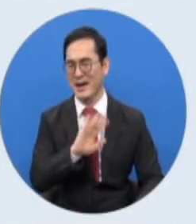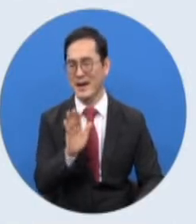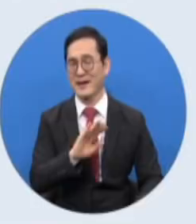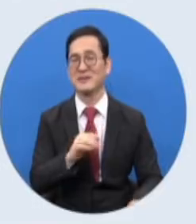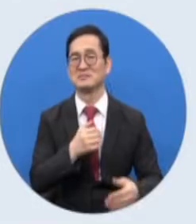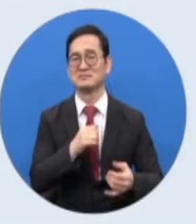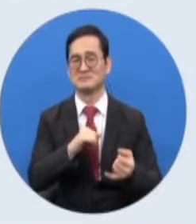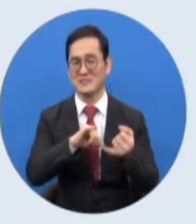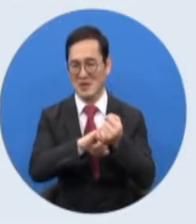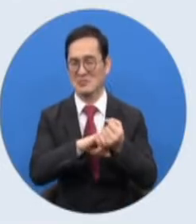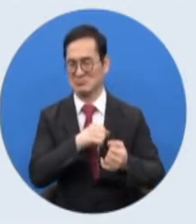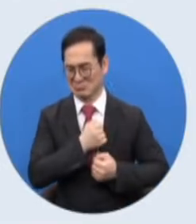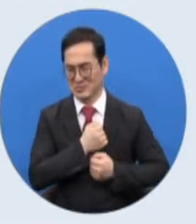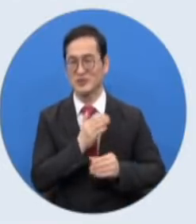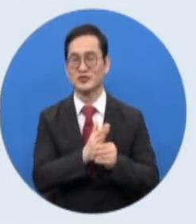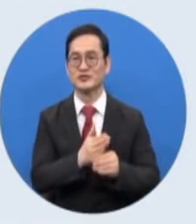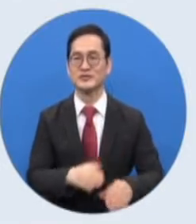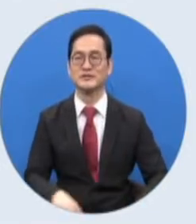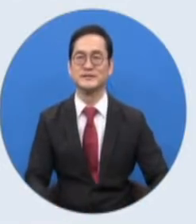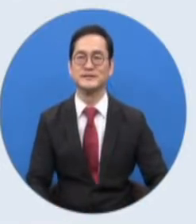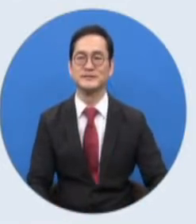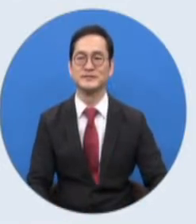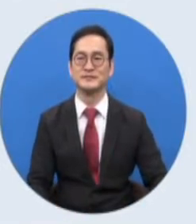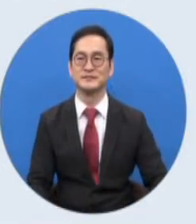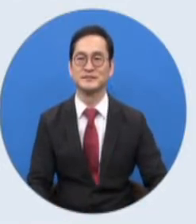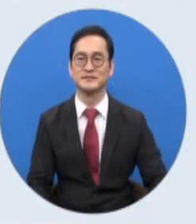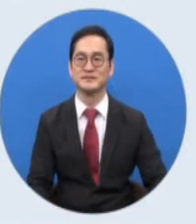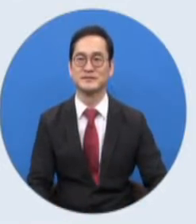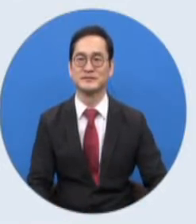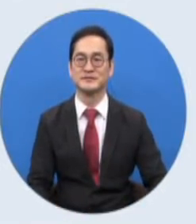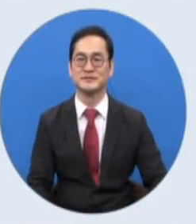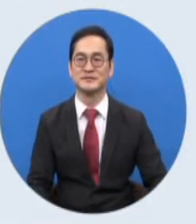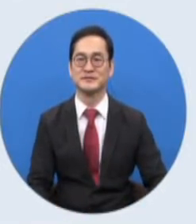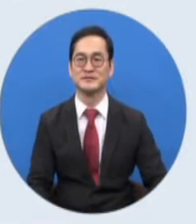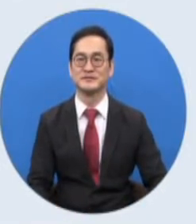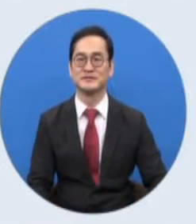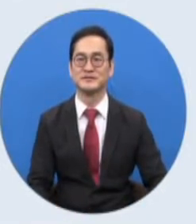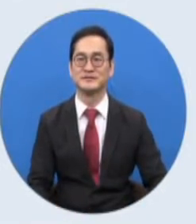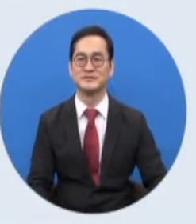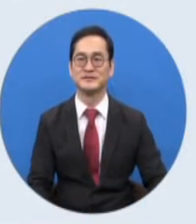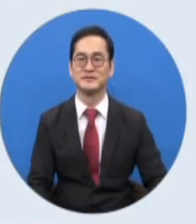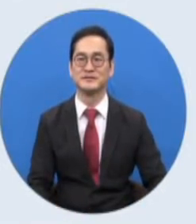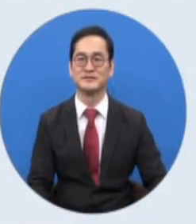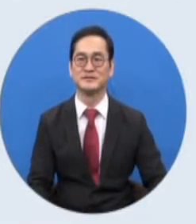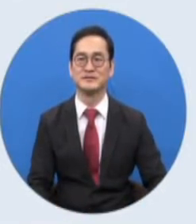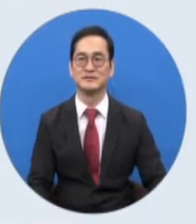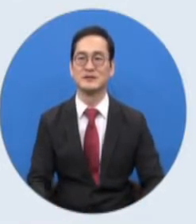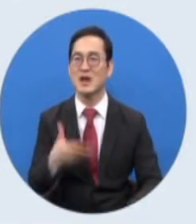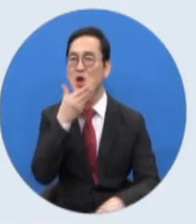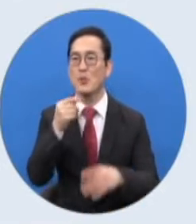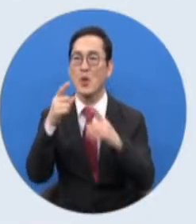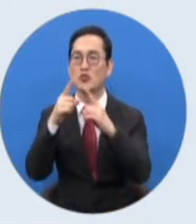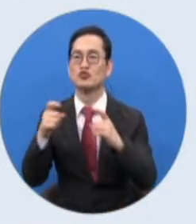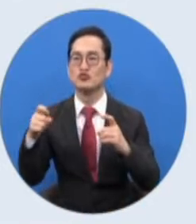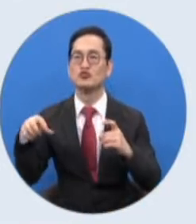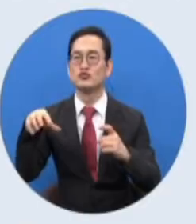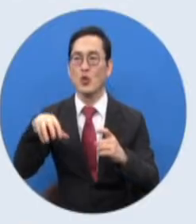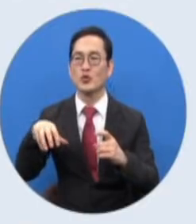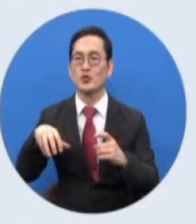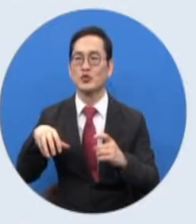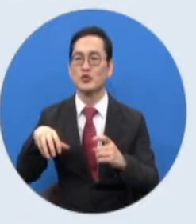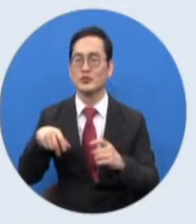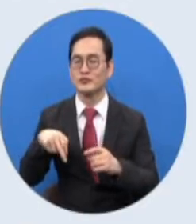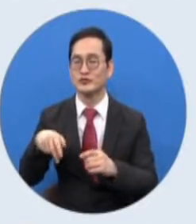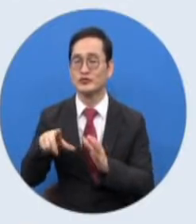경복궁 인근 산책 도중 참모들에게 앞으로 같이 가서 밥 먹어야 할 식당이 10분 만에 10곳 정도 눈에 띈다.